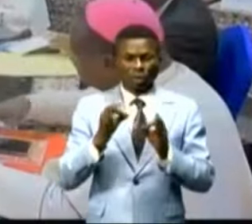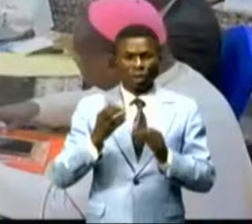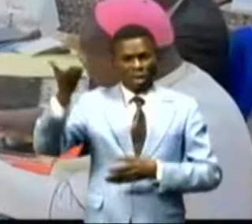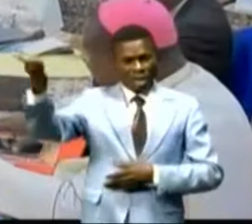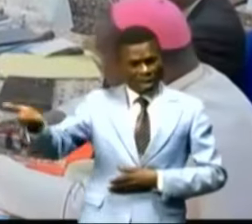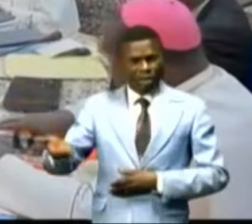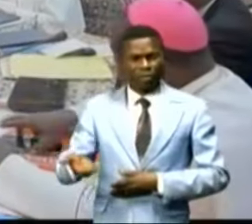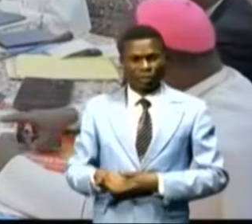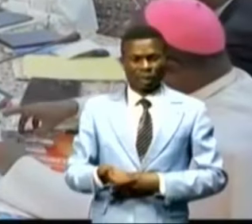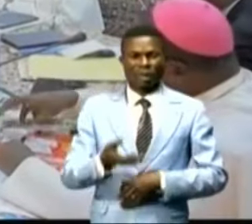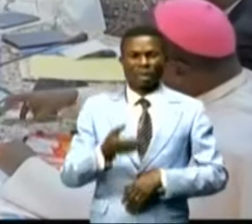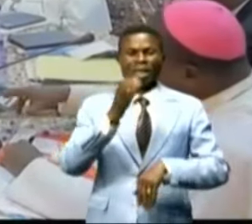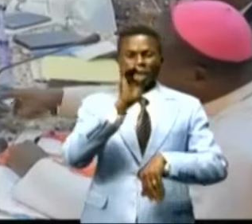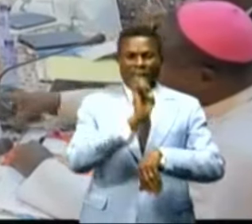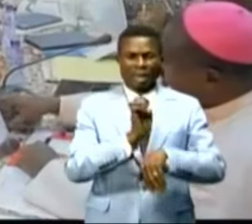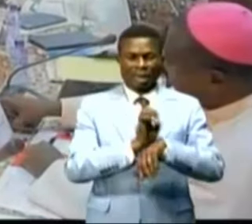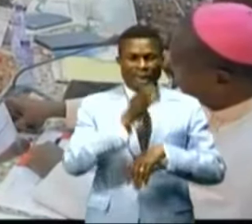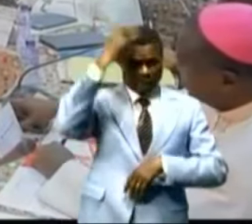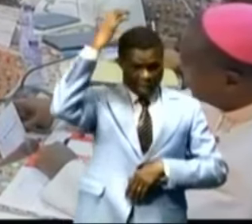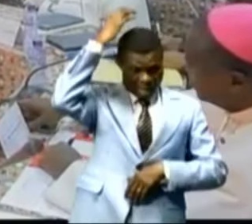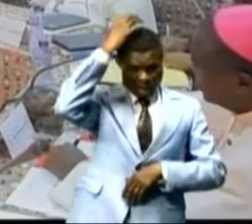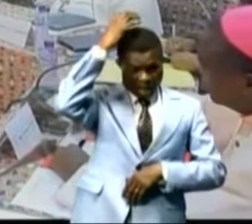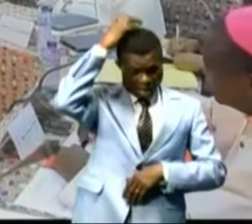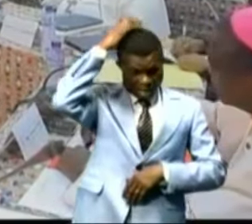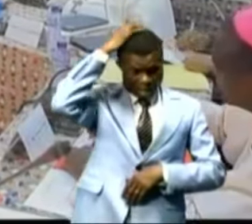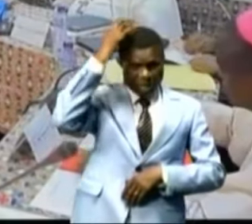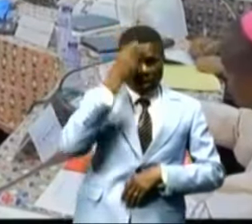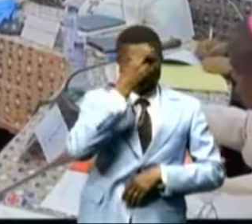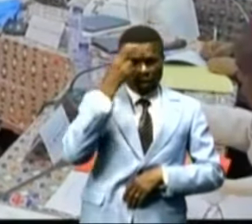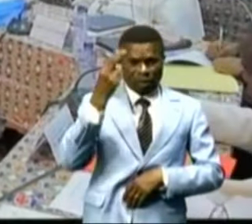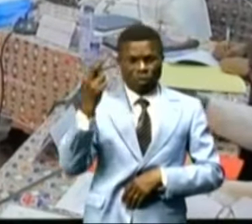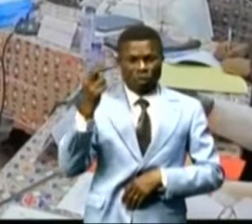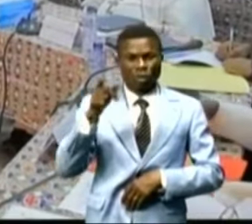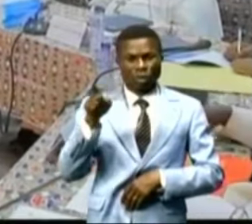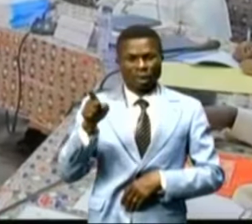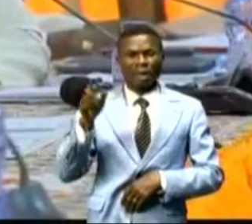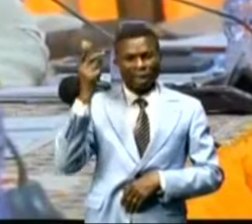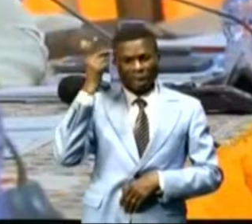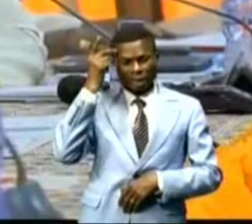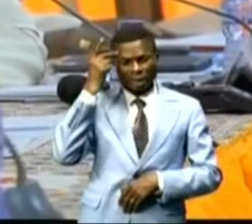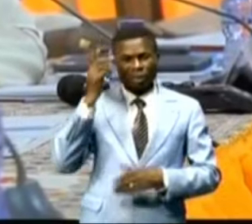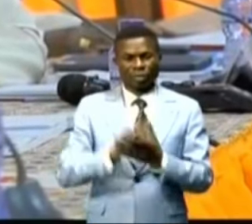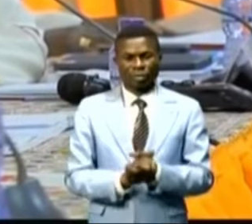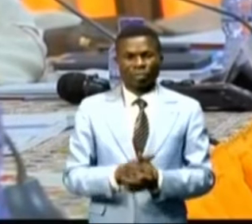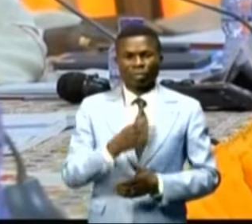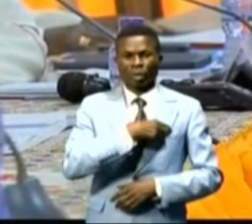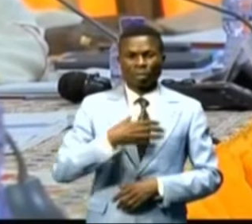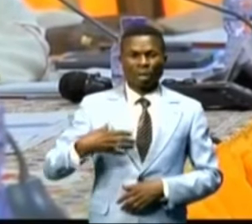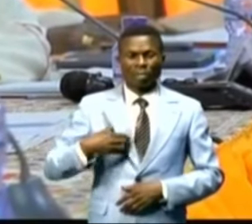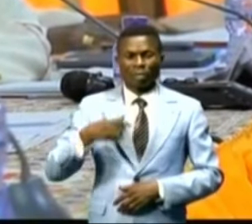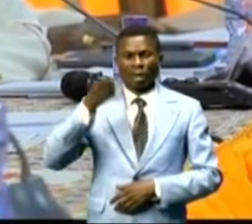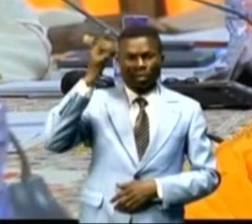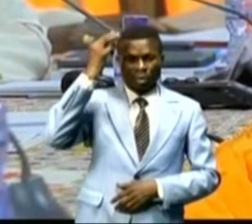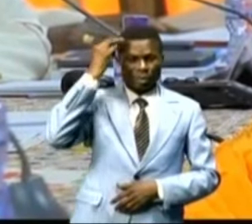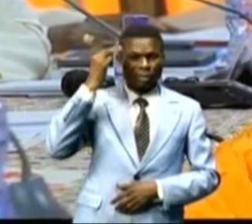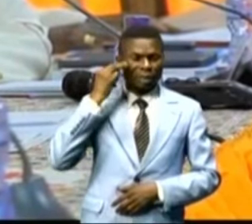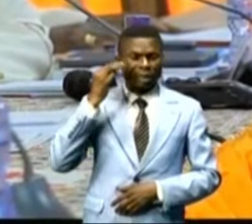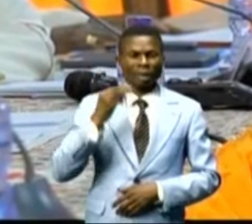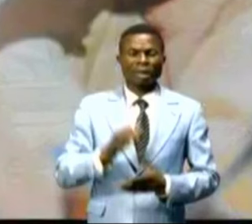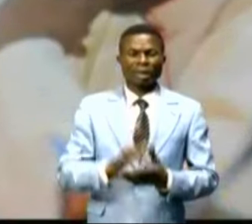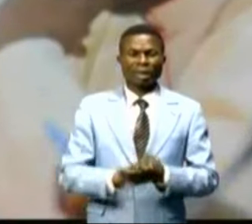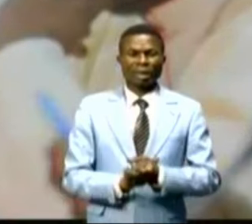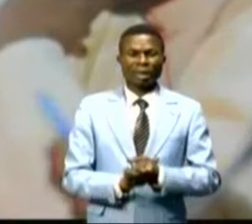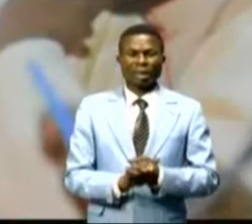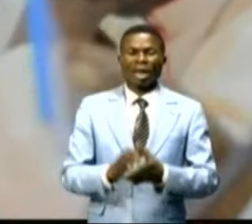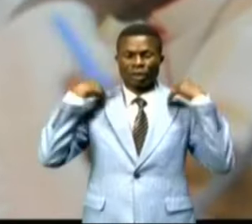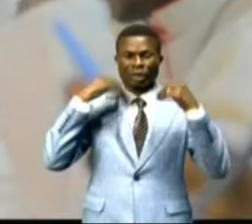à l'Assemblée plénière des évêques de la SENCO au centre Caritas à Kinshasa. Judith Suminwa Tuluka et les princes de l'Église